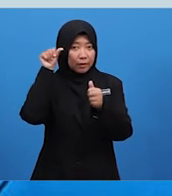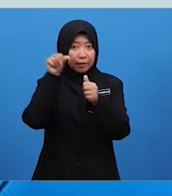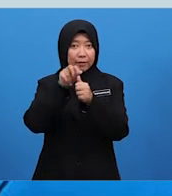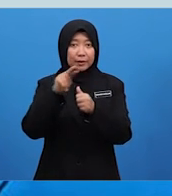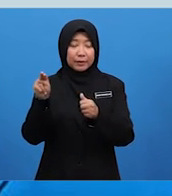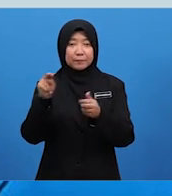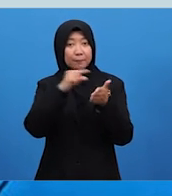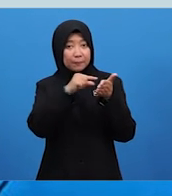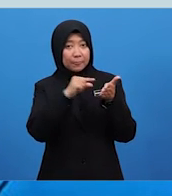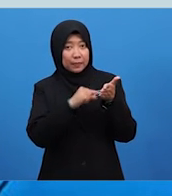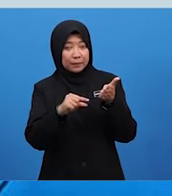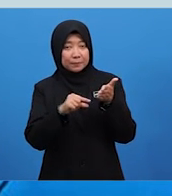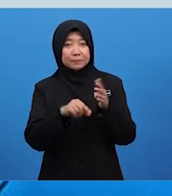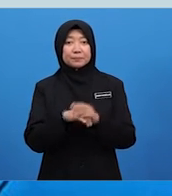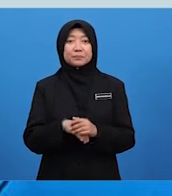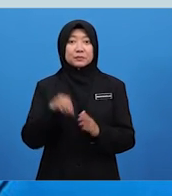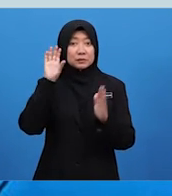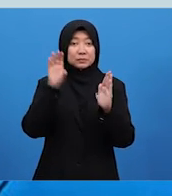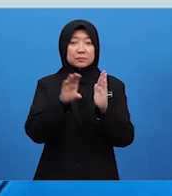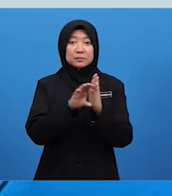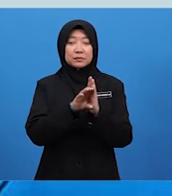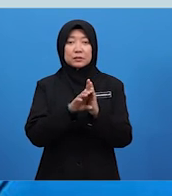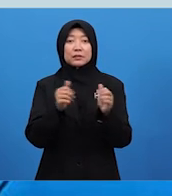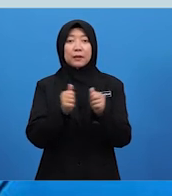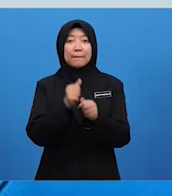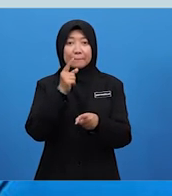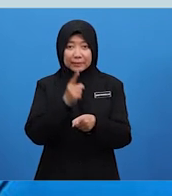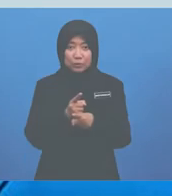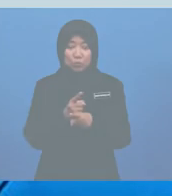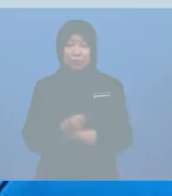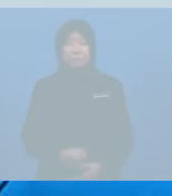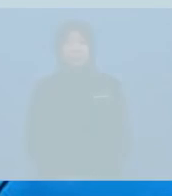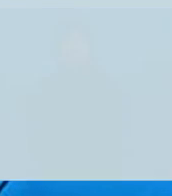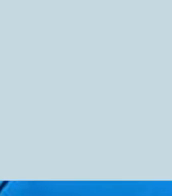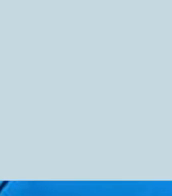ini, labelkan rajah skirt di bawah dengan betul.